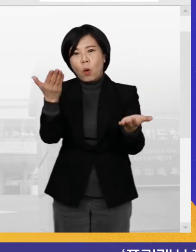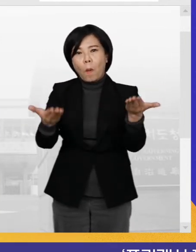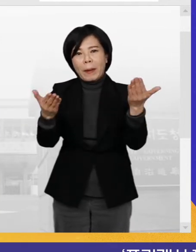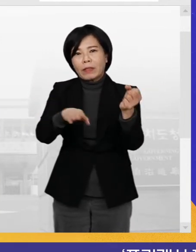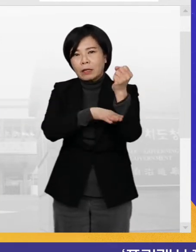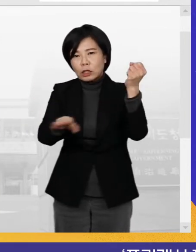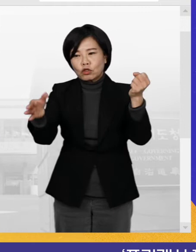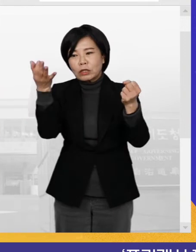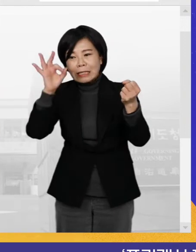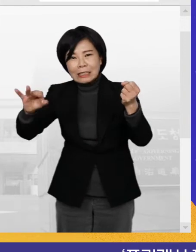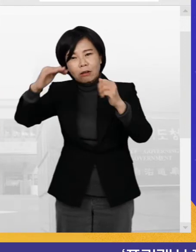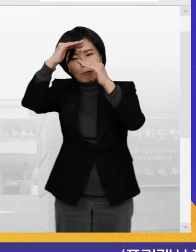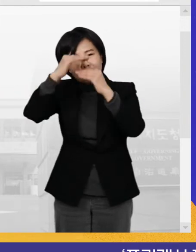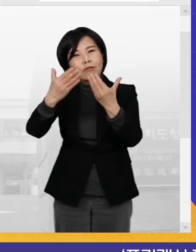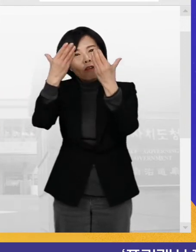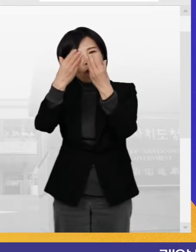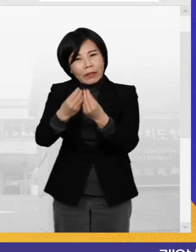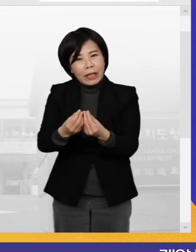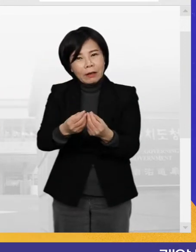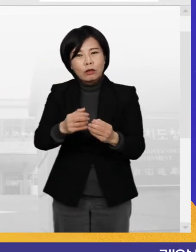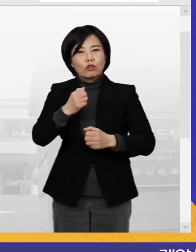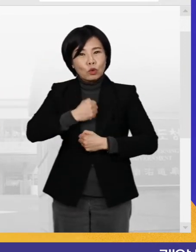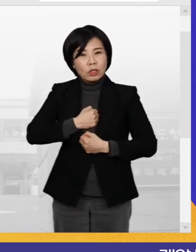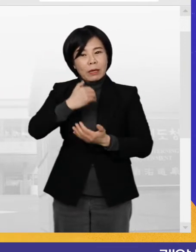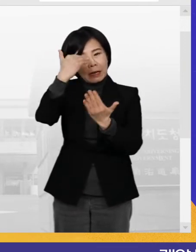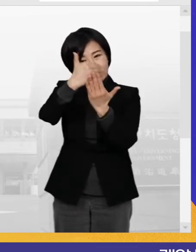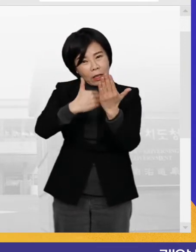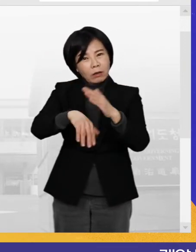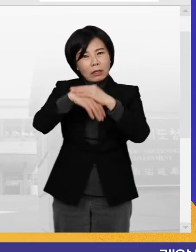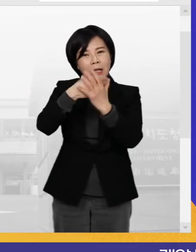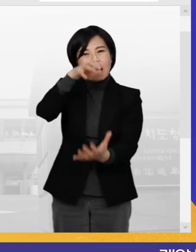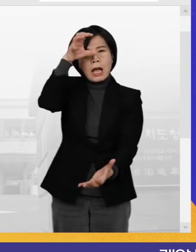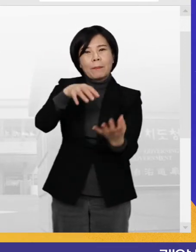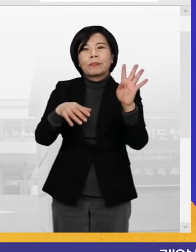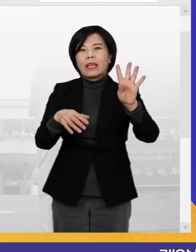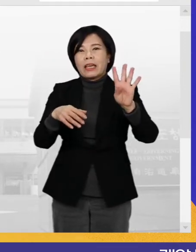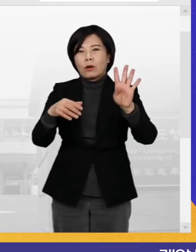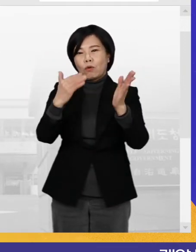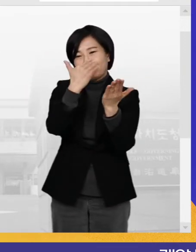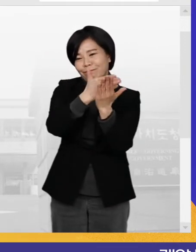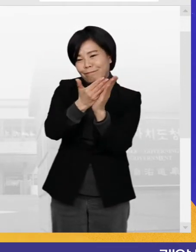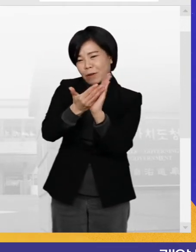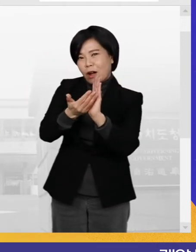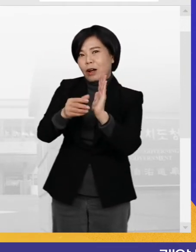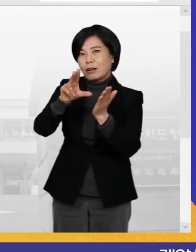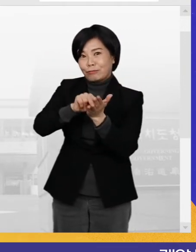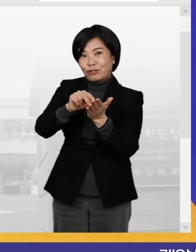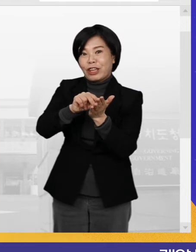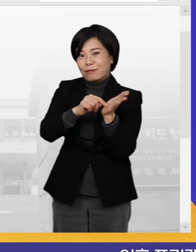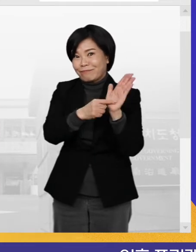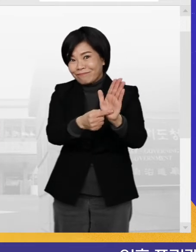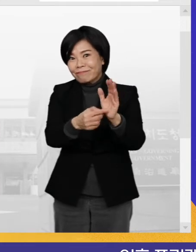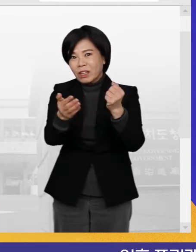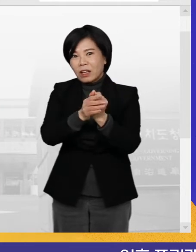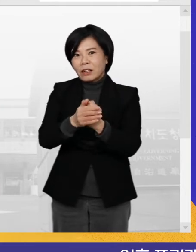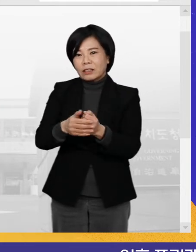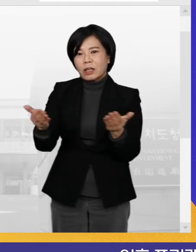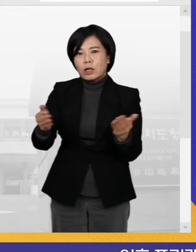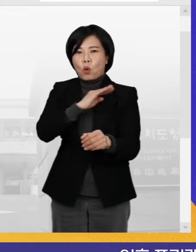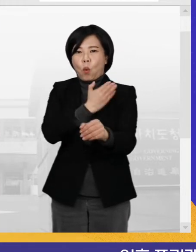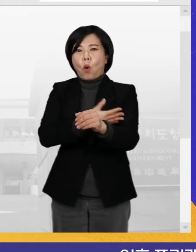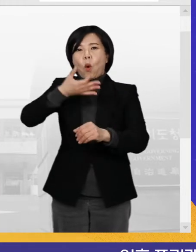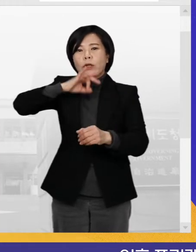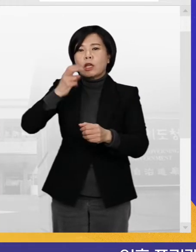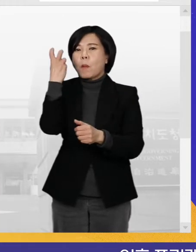근로계약의 판단 기준 및 인정 사례, 계약서 작성 시 주의사항 등 총 4개의 소주제로 구성됐으며 이후